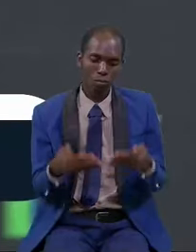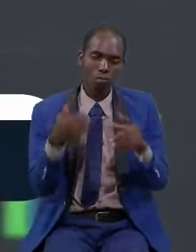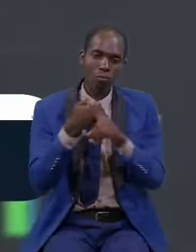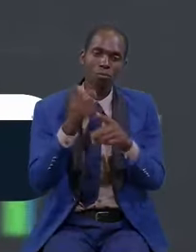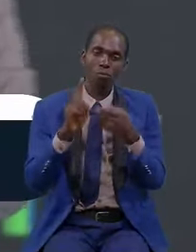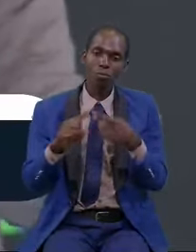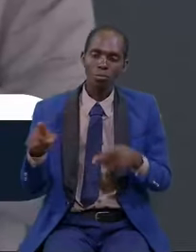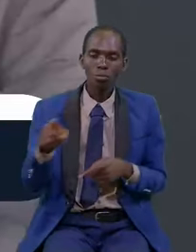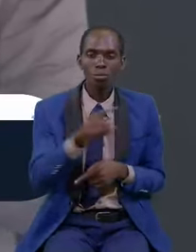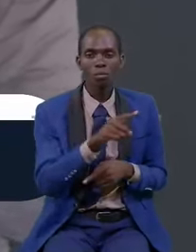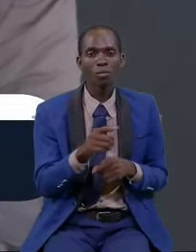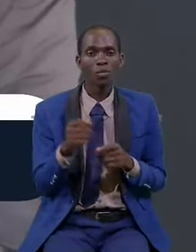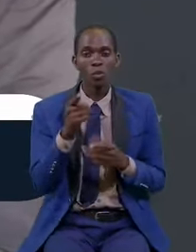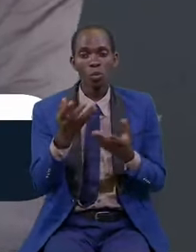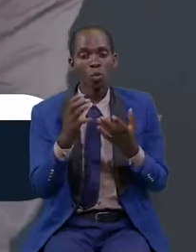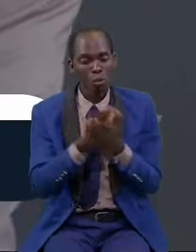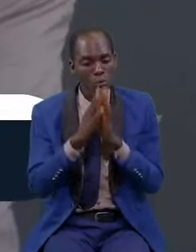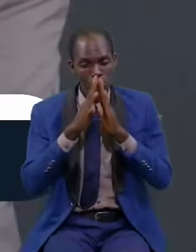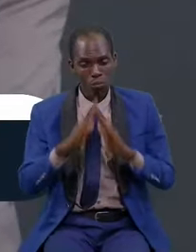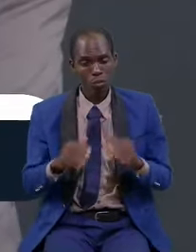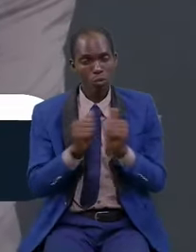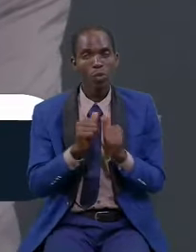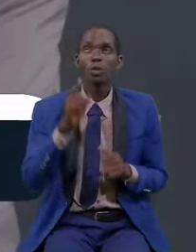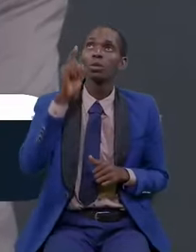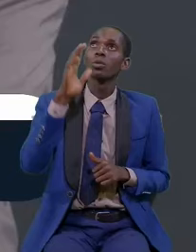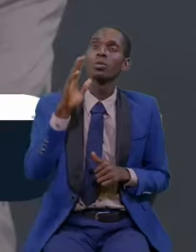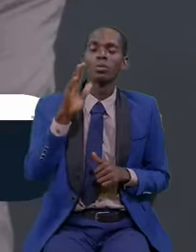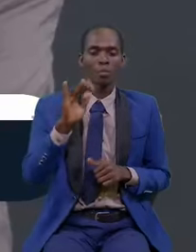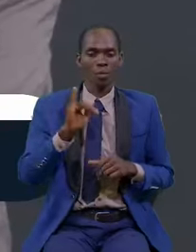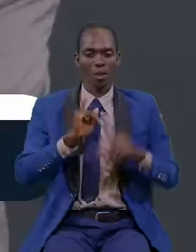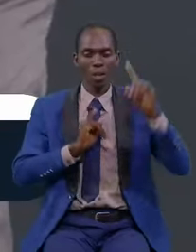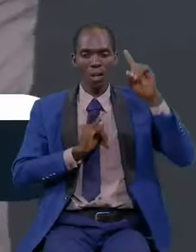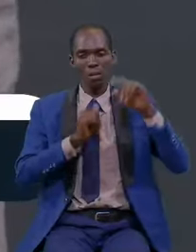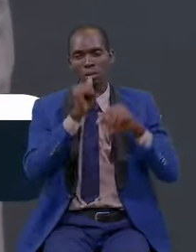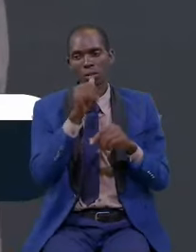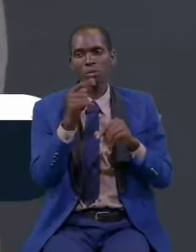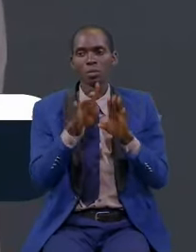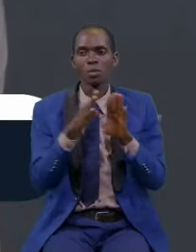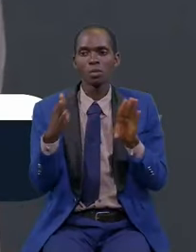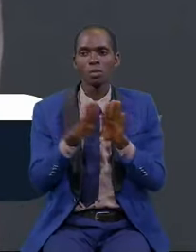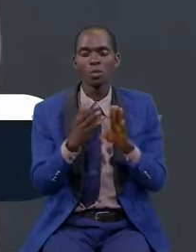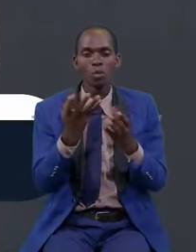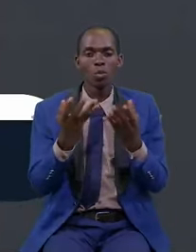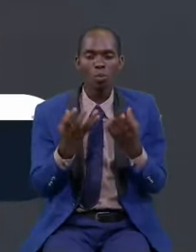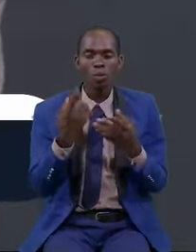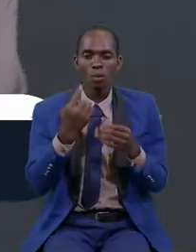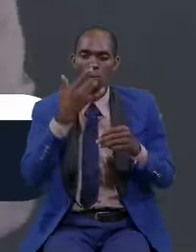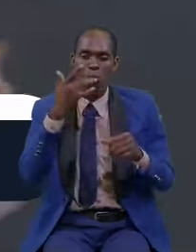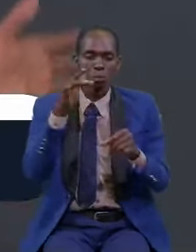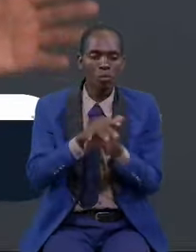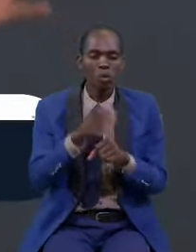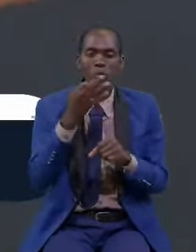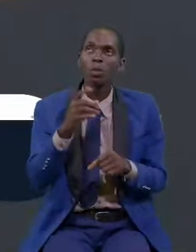porte. Vous voulez la paix avec Dieu? Je suis la porte. Vous voulez l'accomplissement des promesses de Dieu,